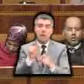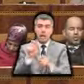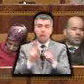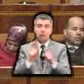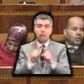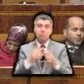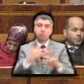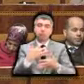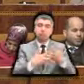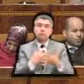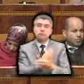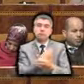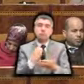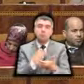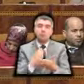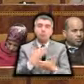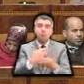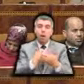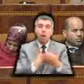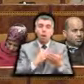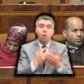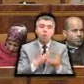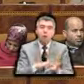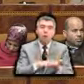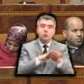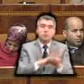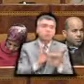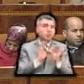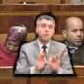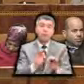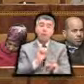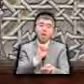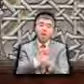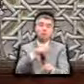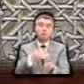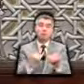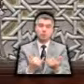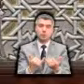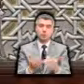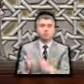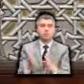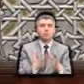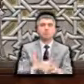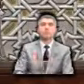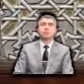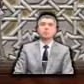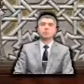الشواهد الطبية، وهاد ذوي الحقوق اليوم راه مراهن الاعتقال. شكرا سيد الرئيس. تعقيب